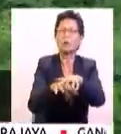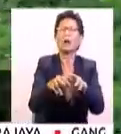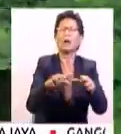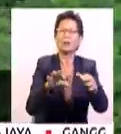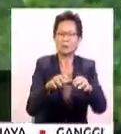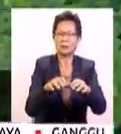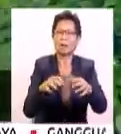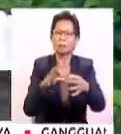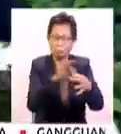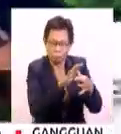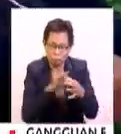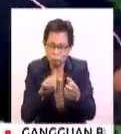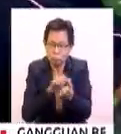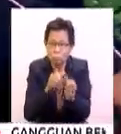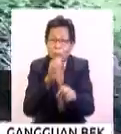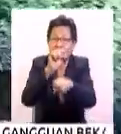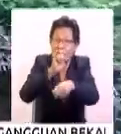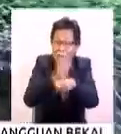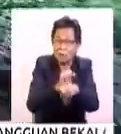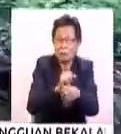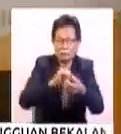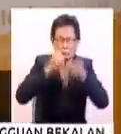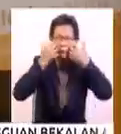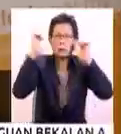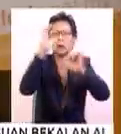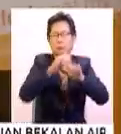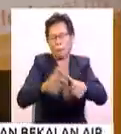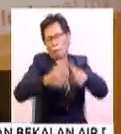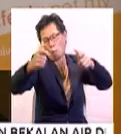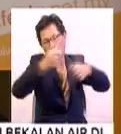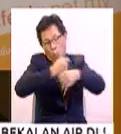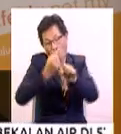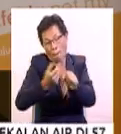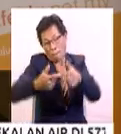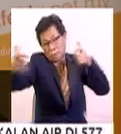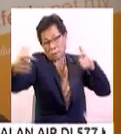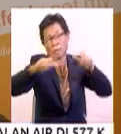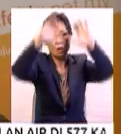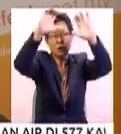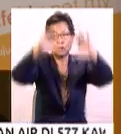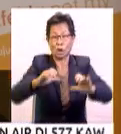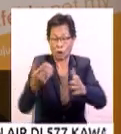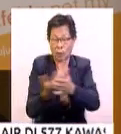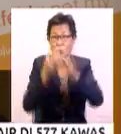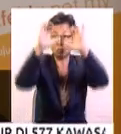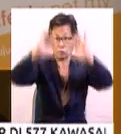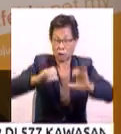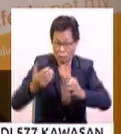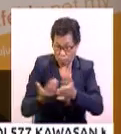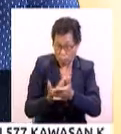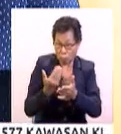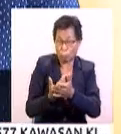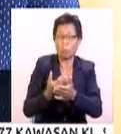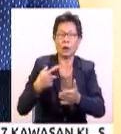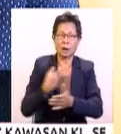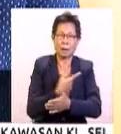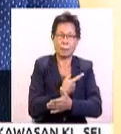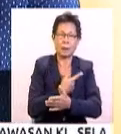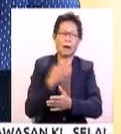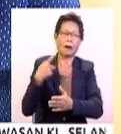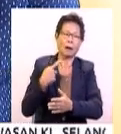diusahakan secekap serta berskala besar. Dengan model baru ini, kami akan